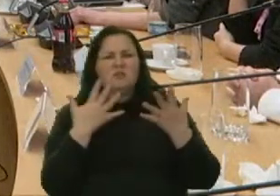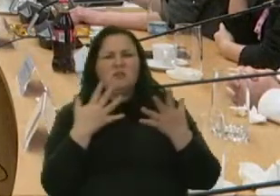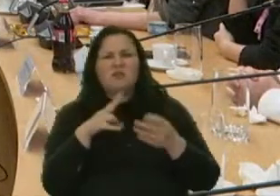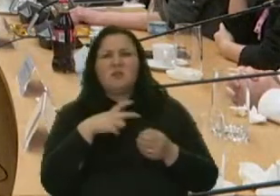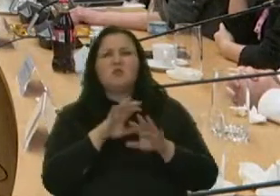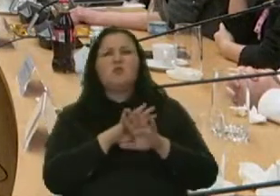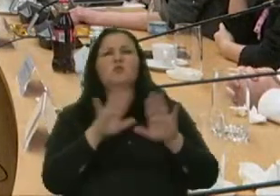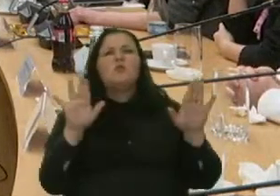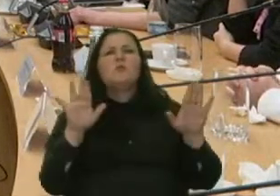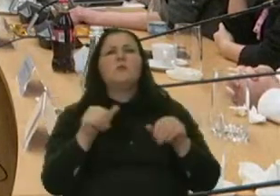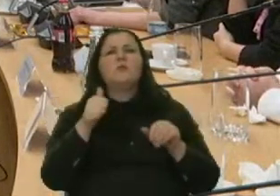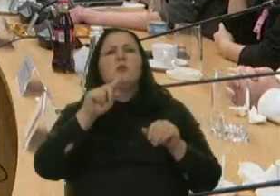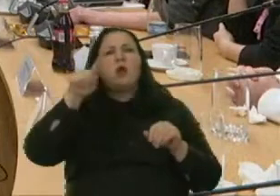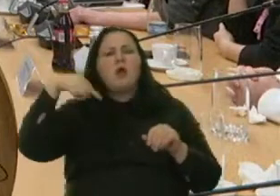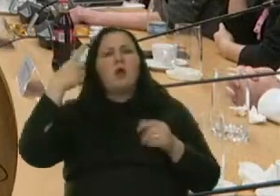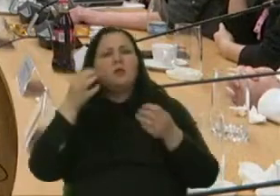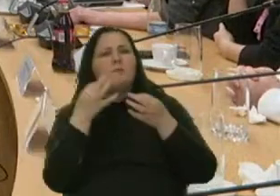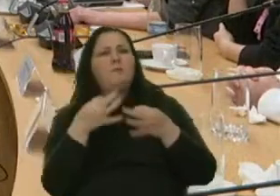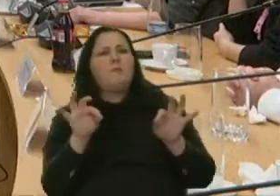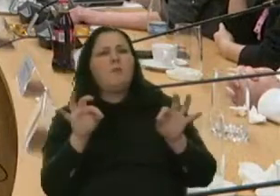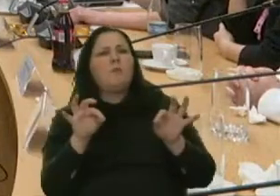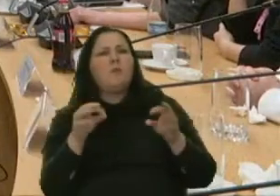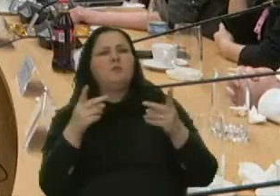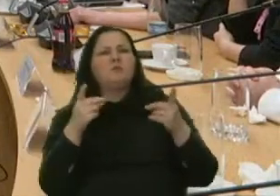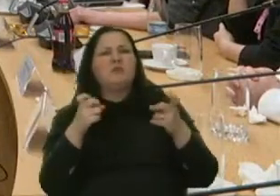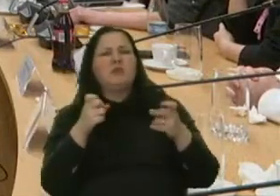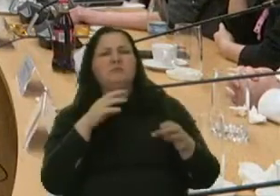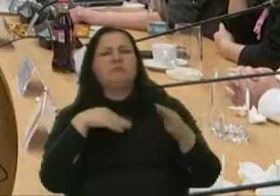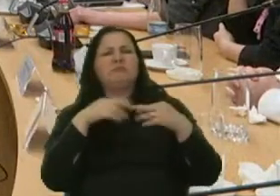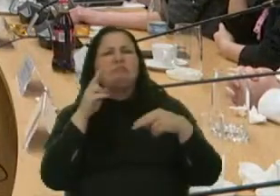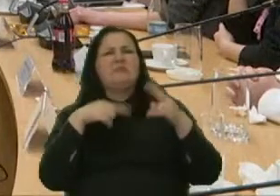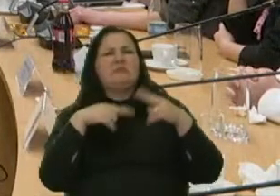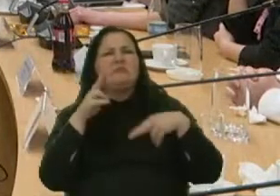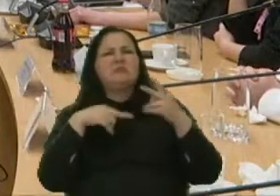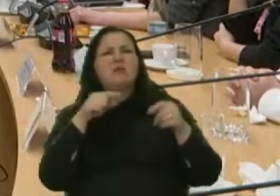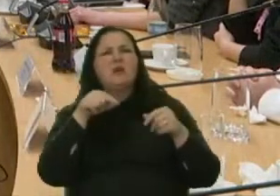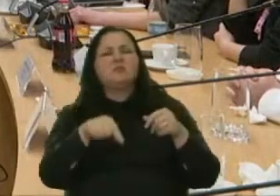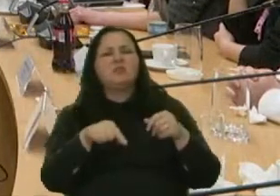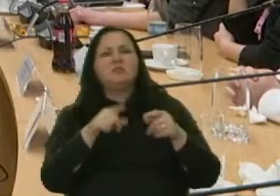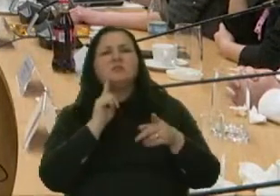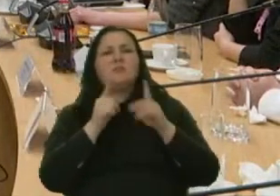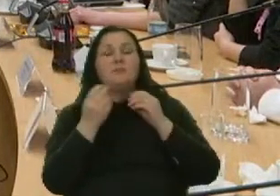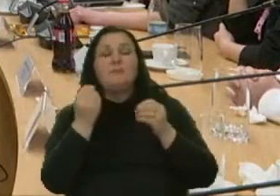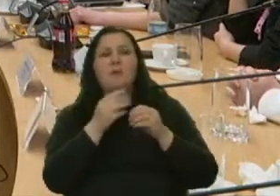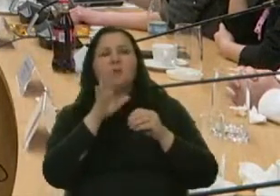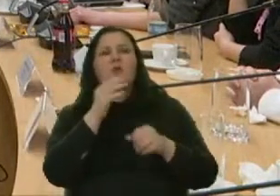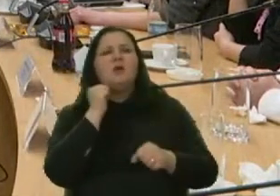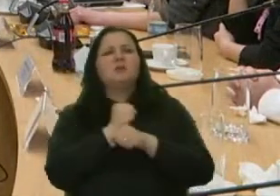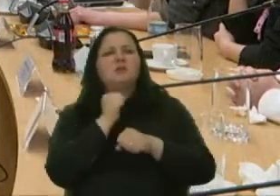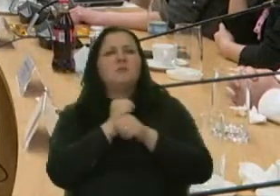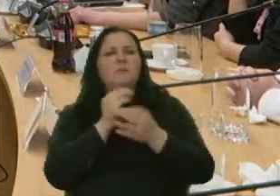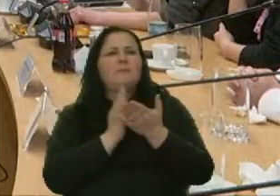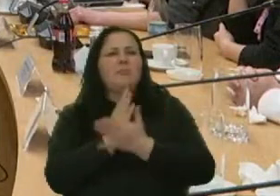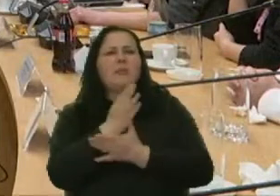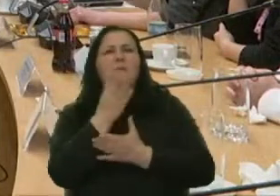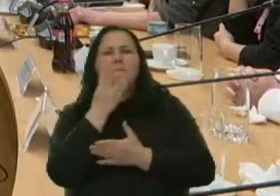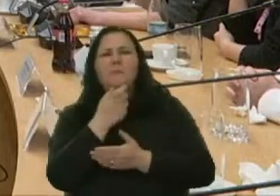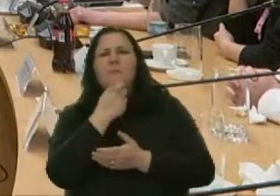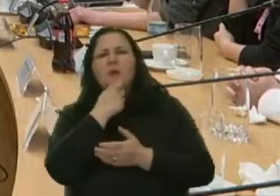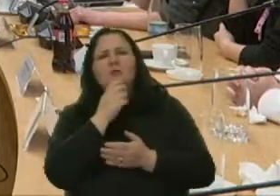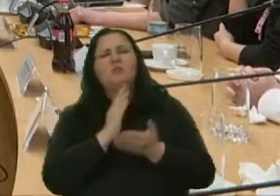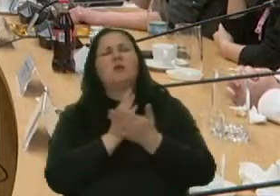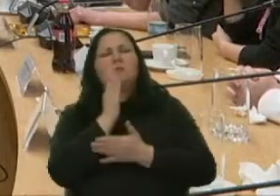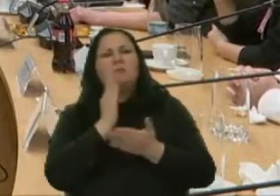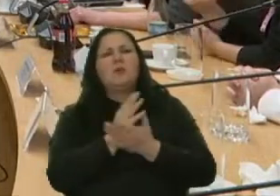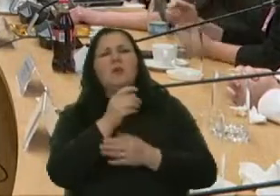este doar un alt mod de a tergiversa această discuție pentru că asta ați făcut constant de patru ani de când discutăm